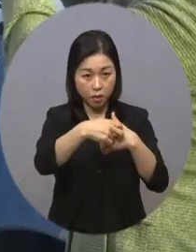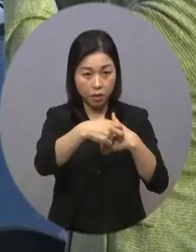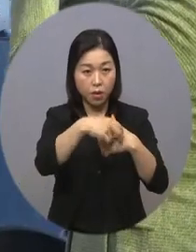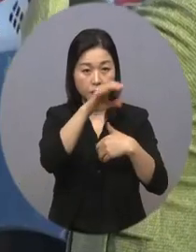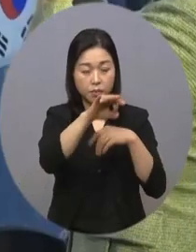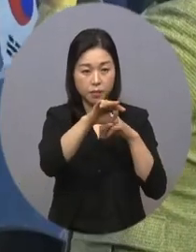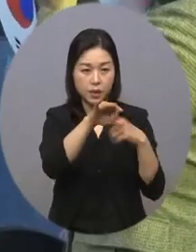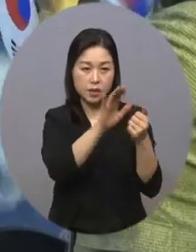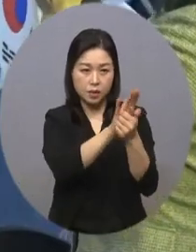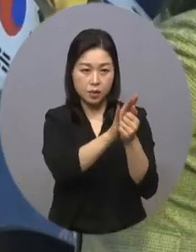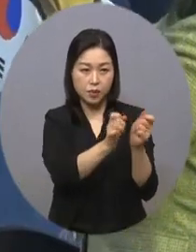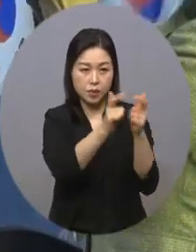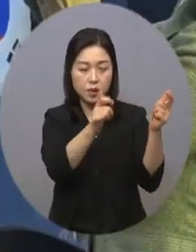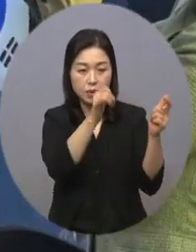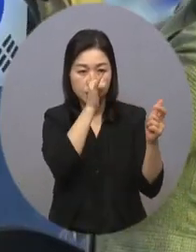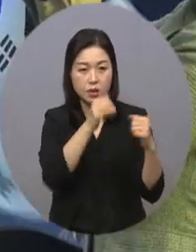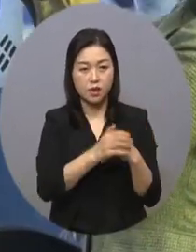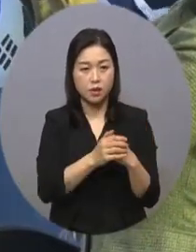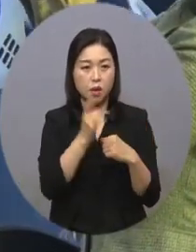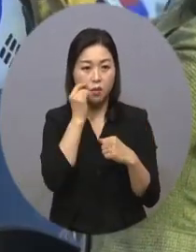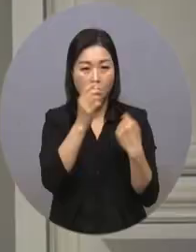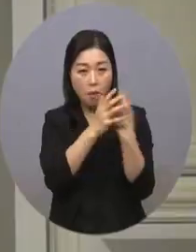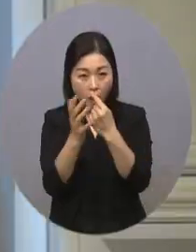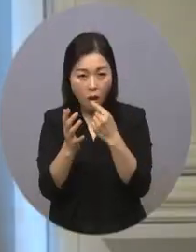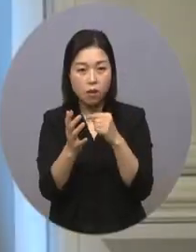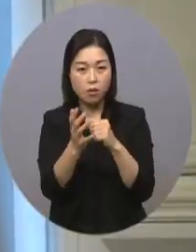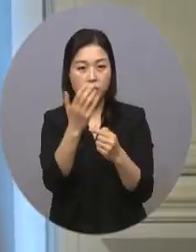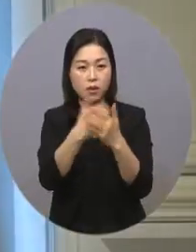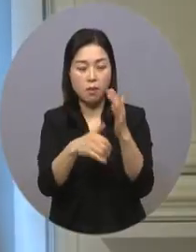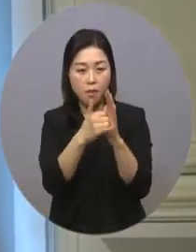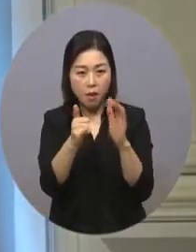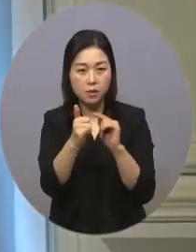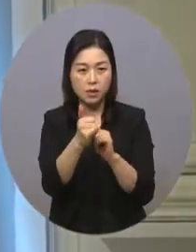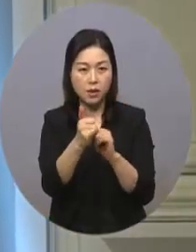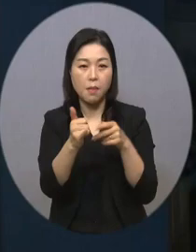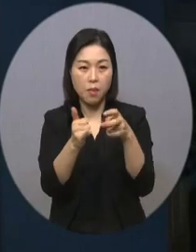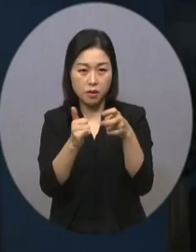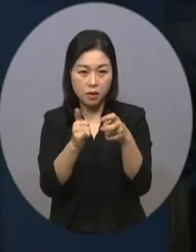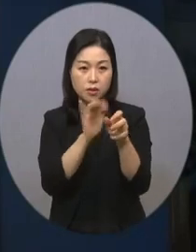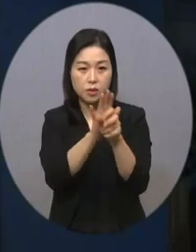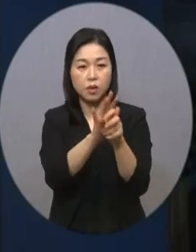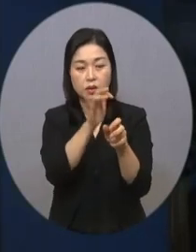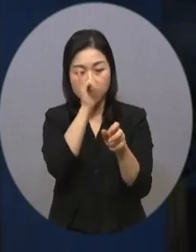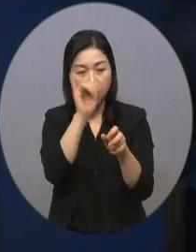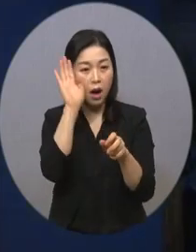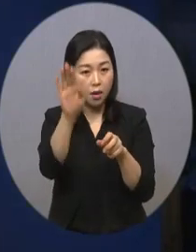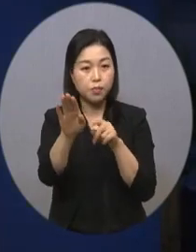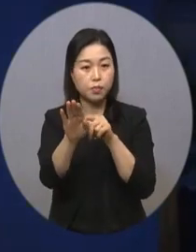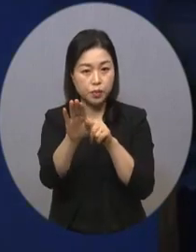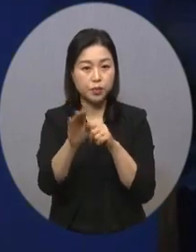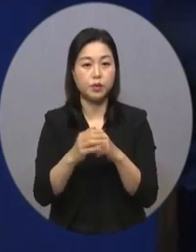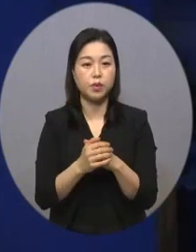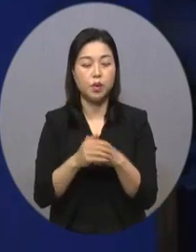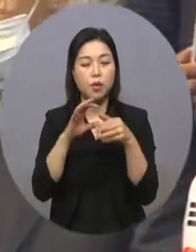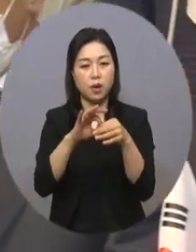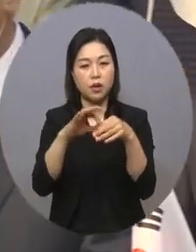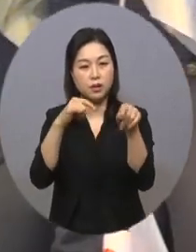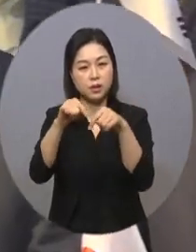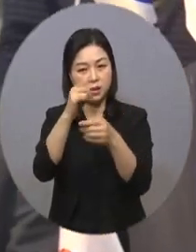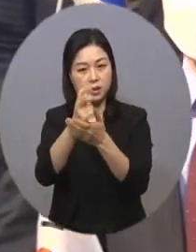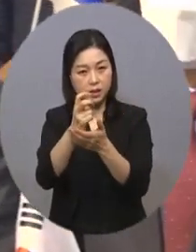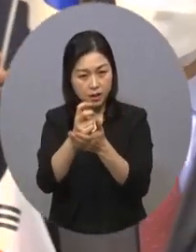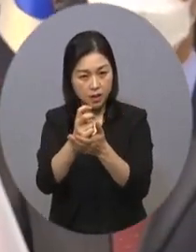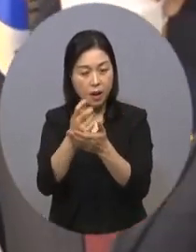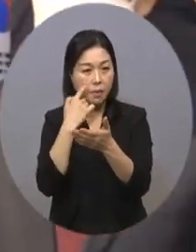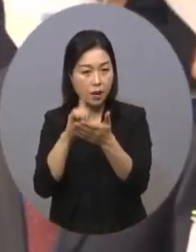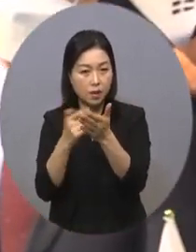확대하고 독립유공자 및 유족의 시내버스 요금도 전액 지원하고 있으며 앞으로도 관련 시책 발굴에 행정력을